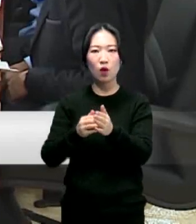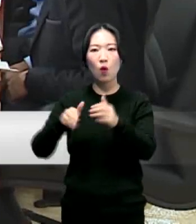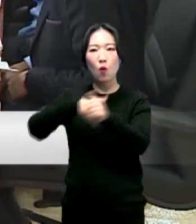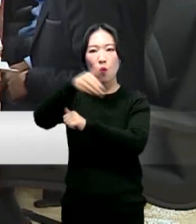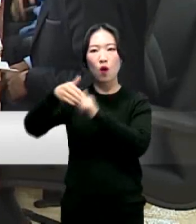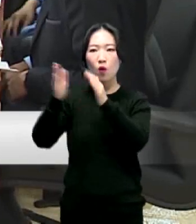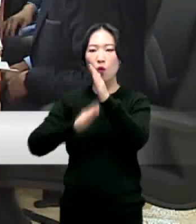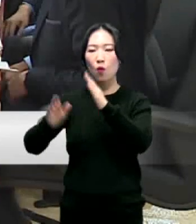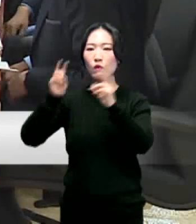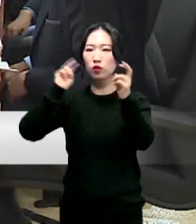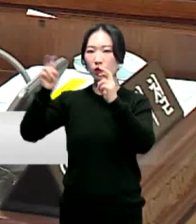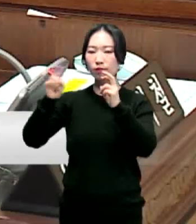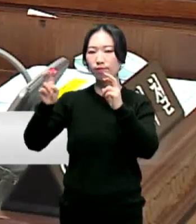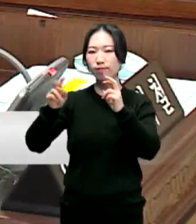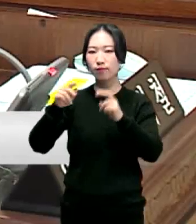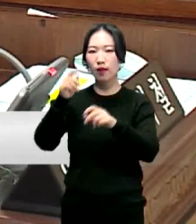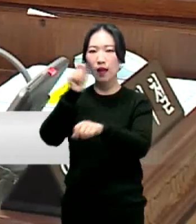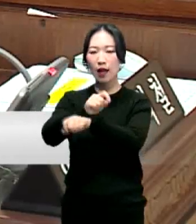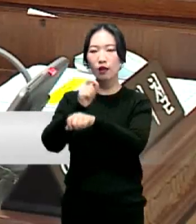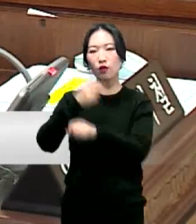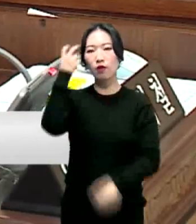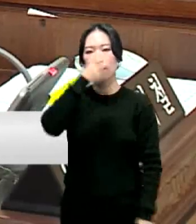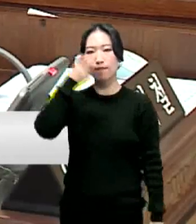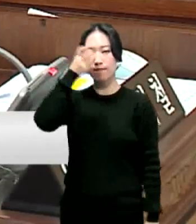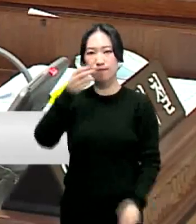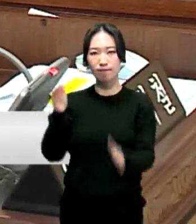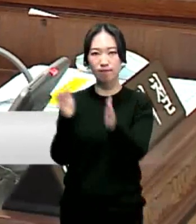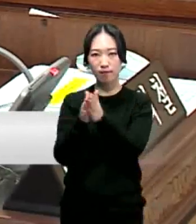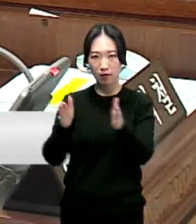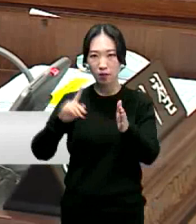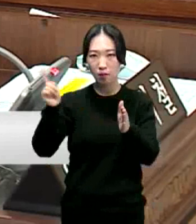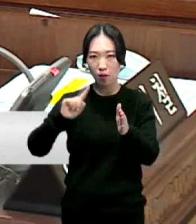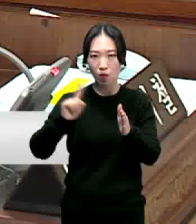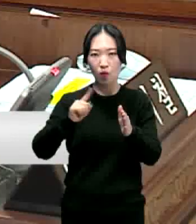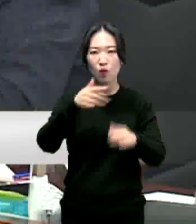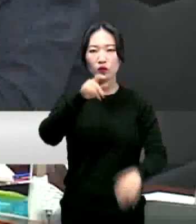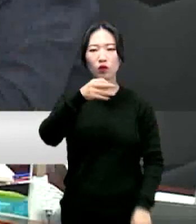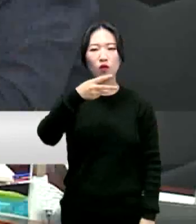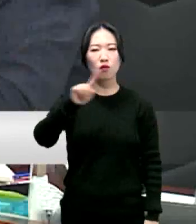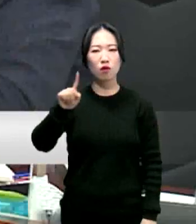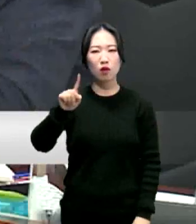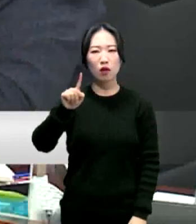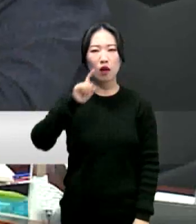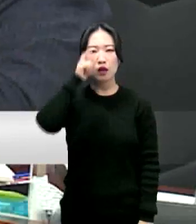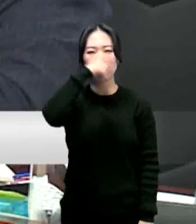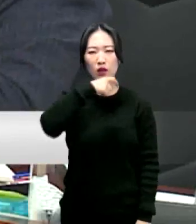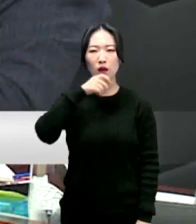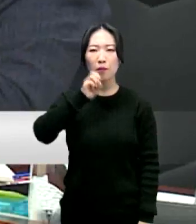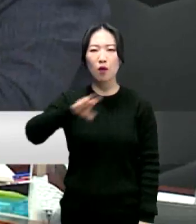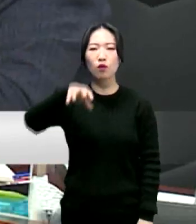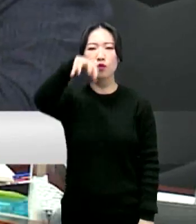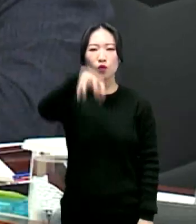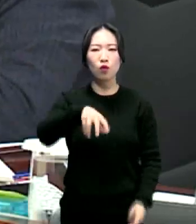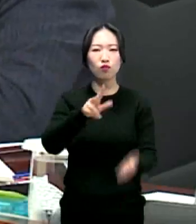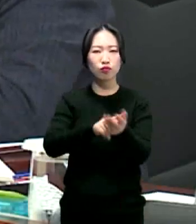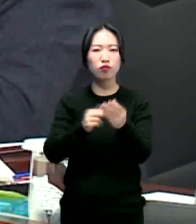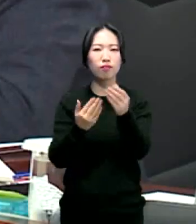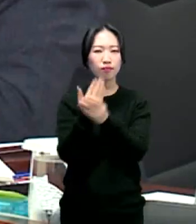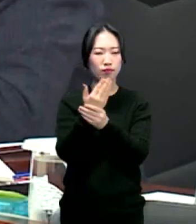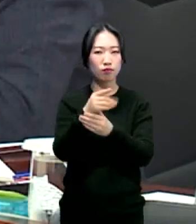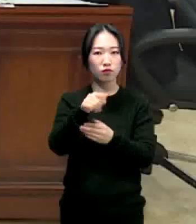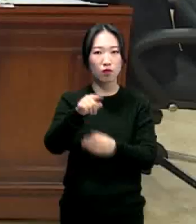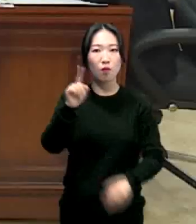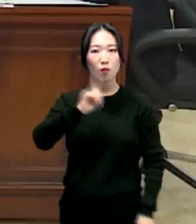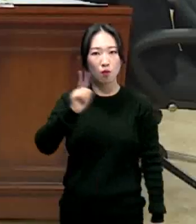인천환경공단을 상대로 한 인천시의회의 행정사무감사. 우선 청라소각장 문제가 도마 위에 올랐습니다. 논란이 된